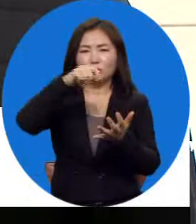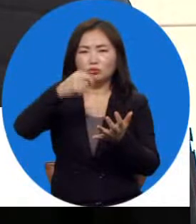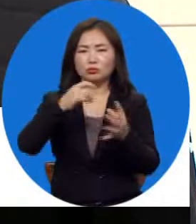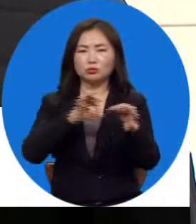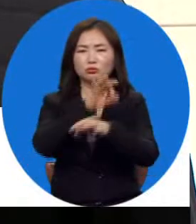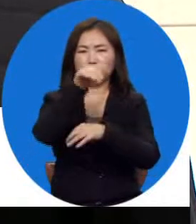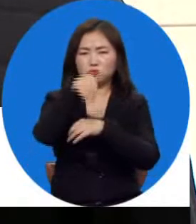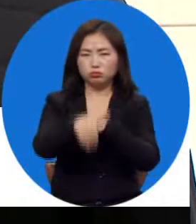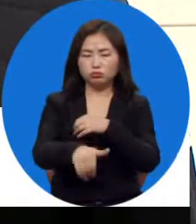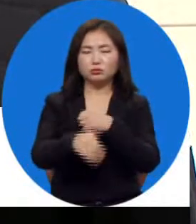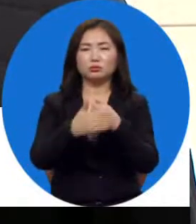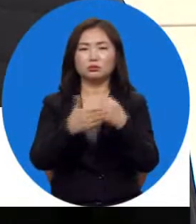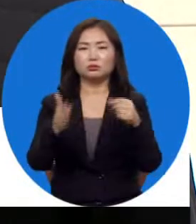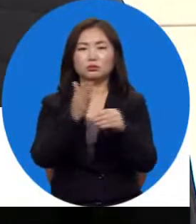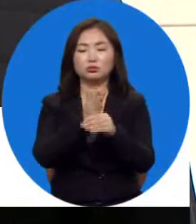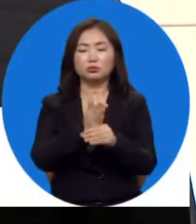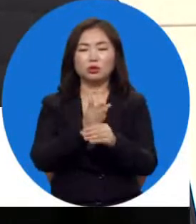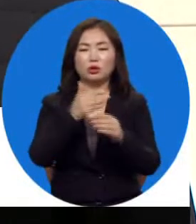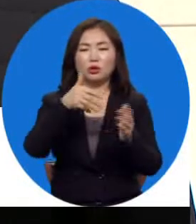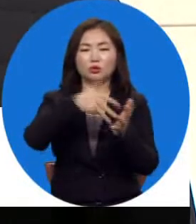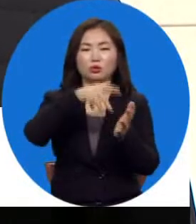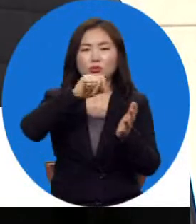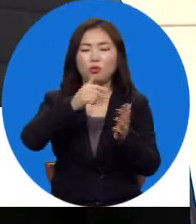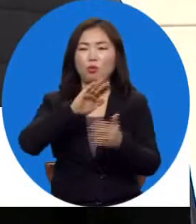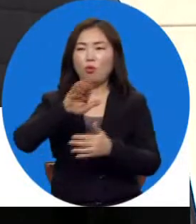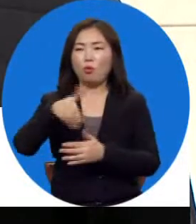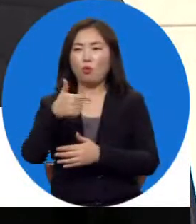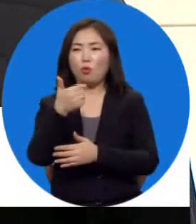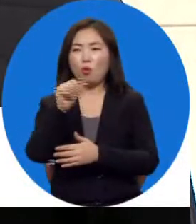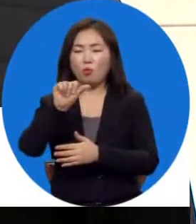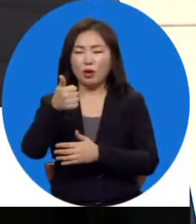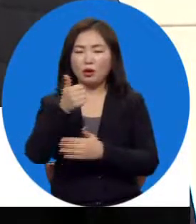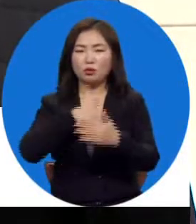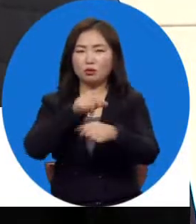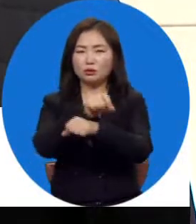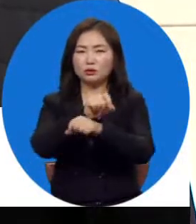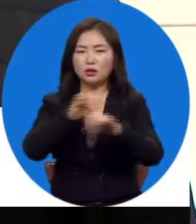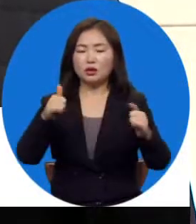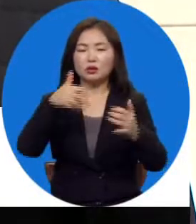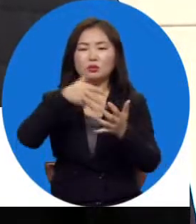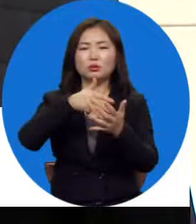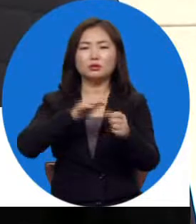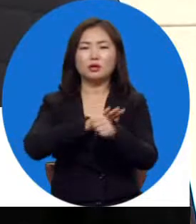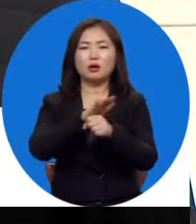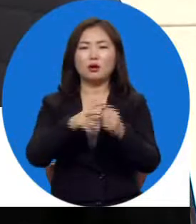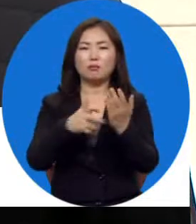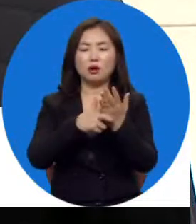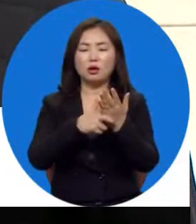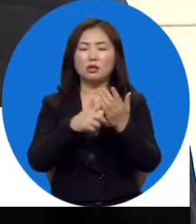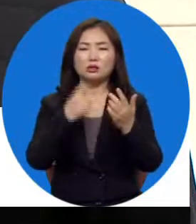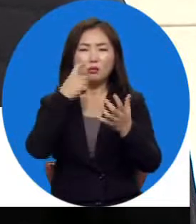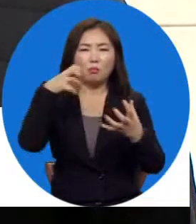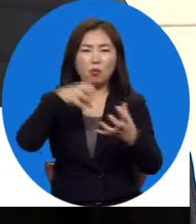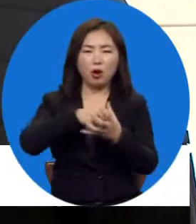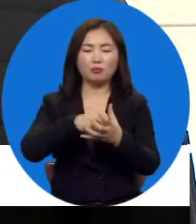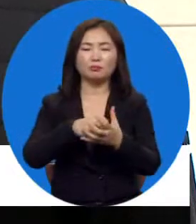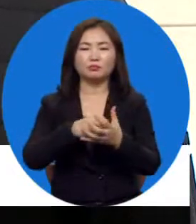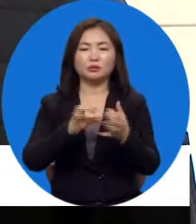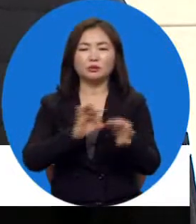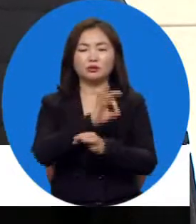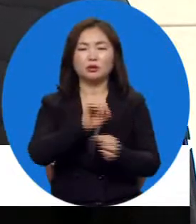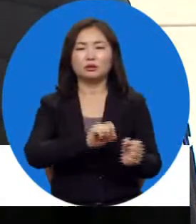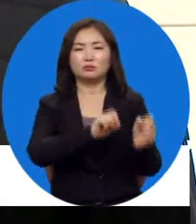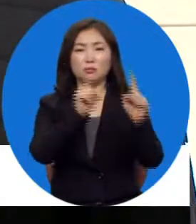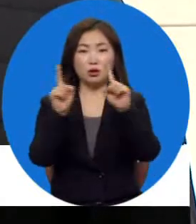있습니다 이런 시기에 우리 청송군 500여 공직자들이 청송 사랑 합의 급여를 포함해서 지역경제를